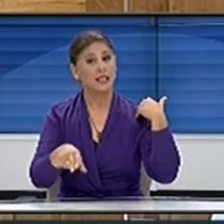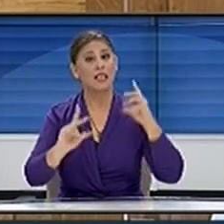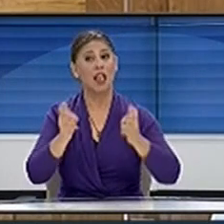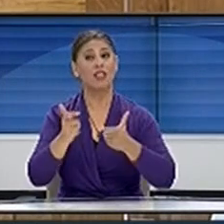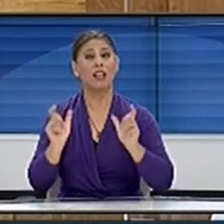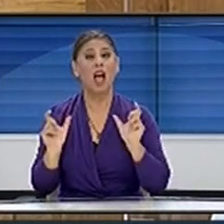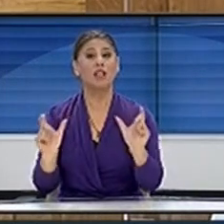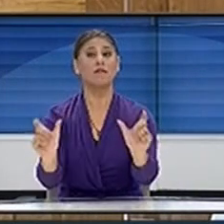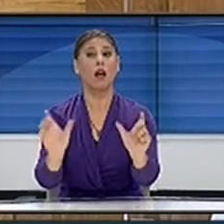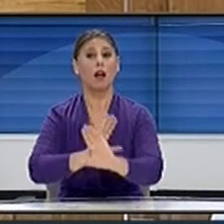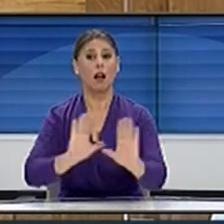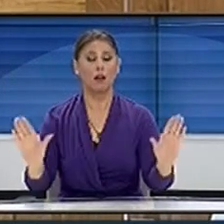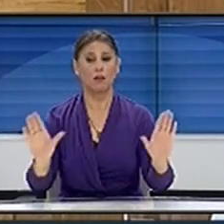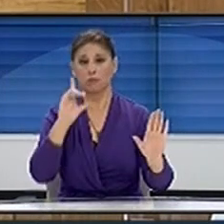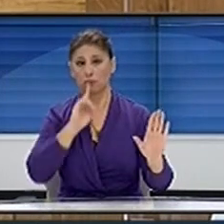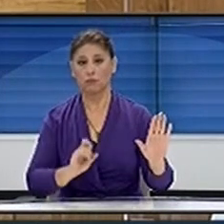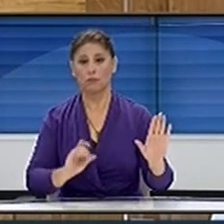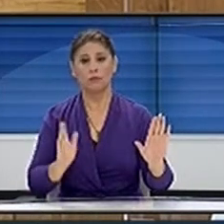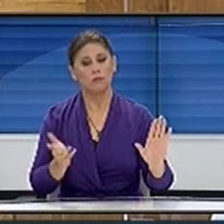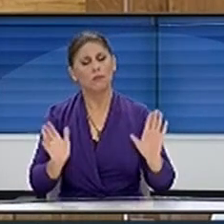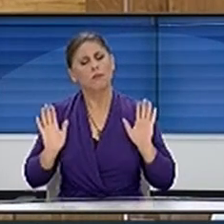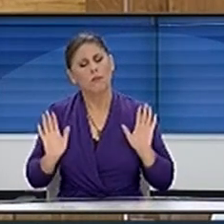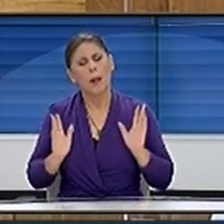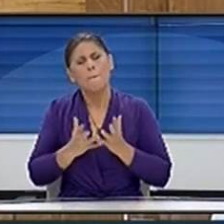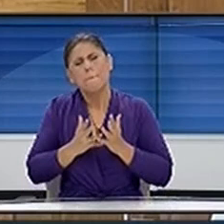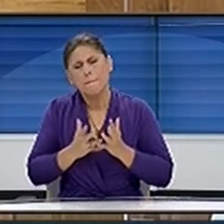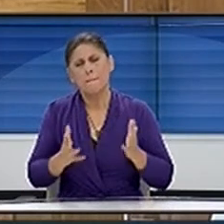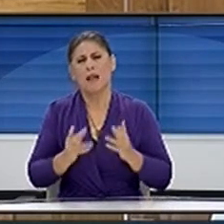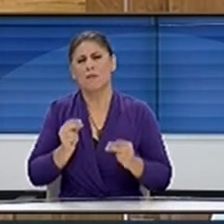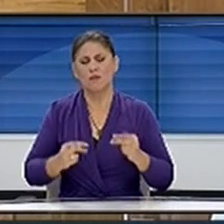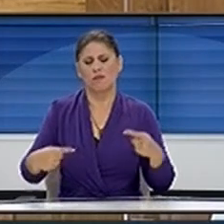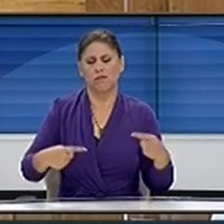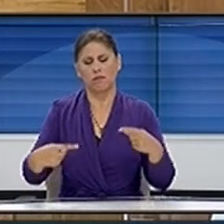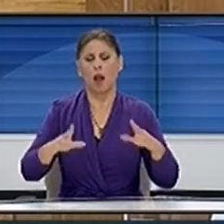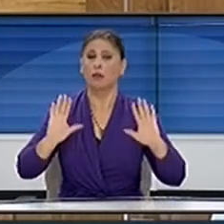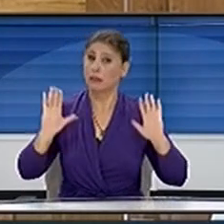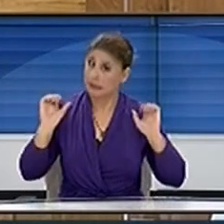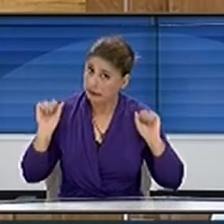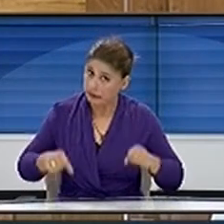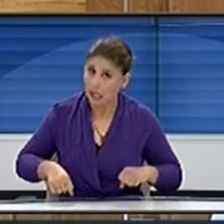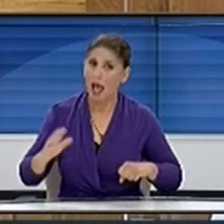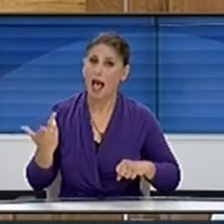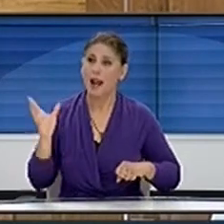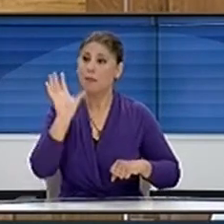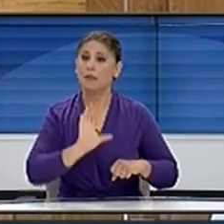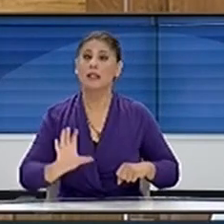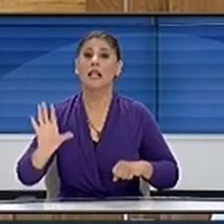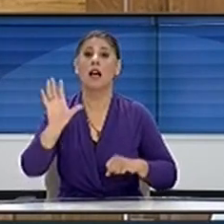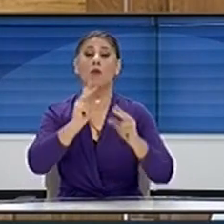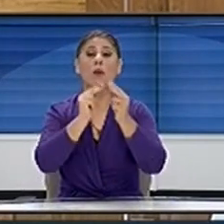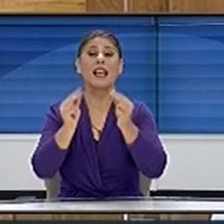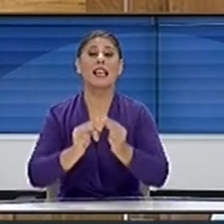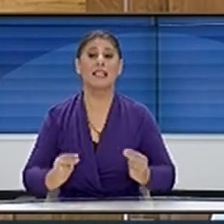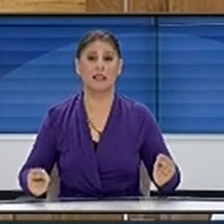χώρας. Αλλά και με την πεποίθηση ότι μπορούμε, παρά τη μεγάλη τοξικότητα, να αναζητήσουμε κάποιες συγκλήσεις σε